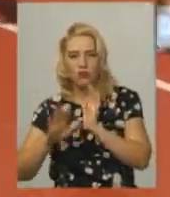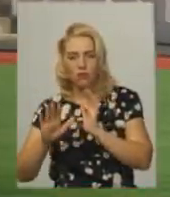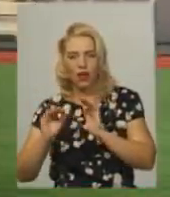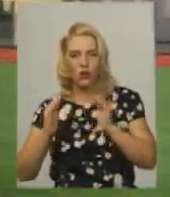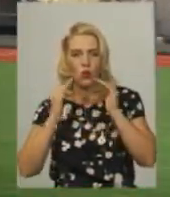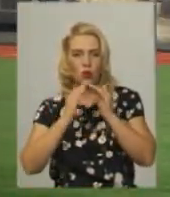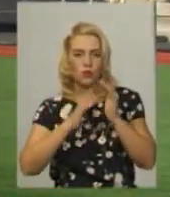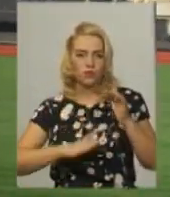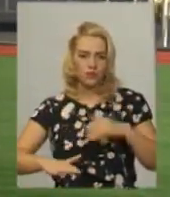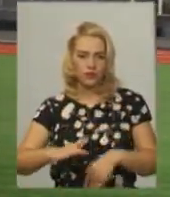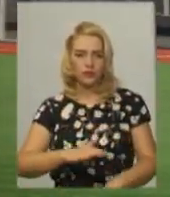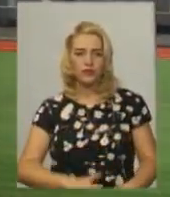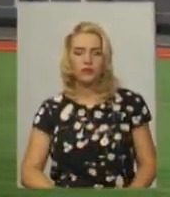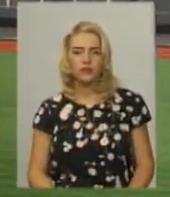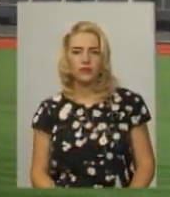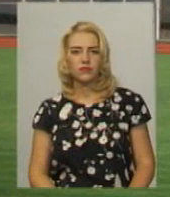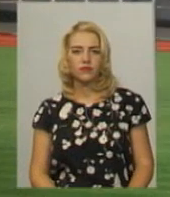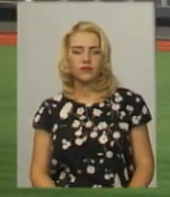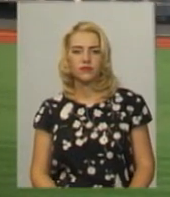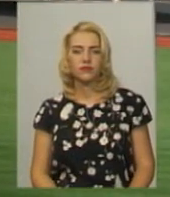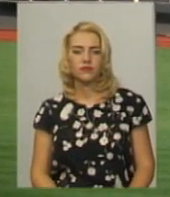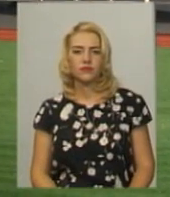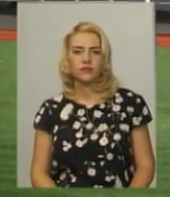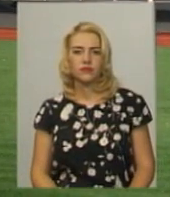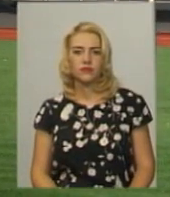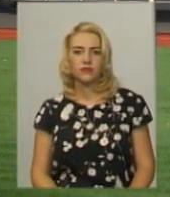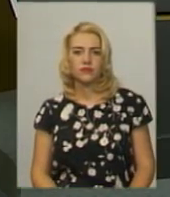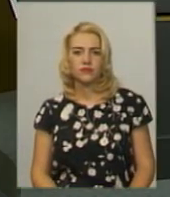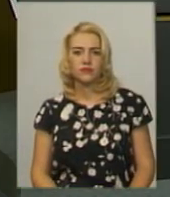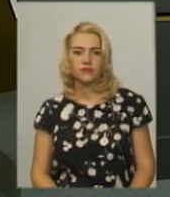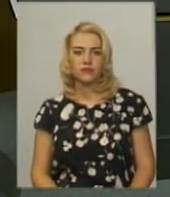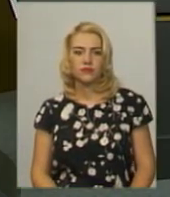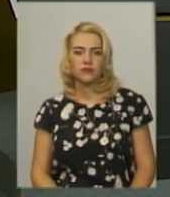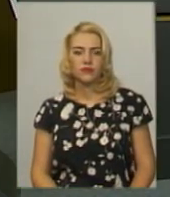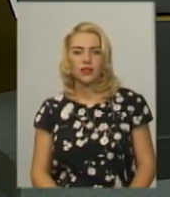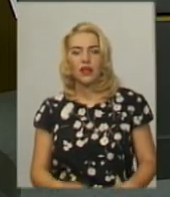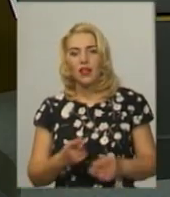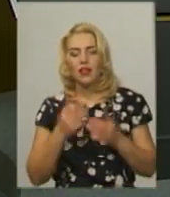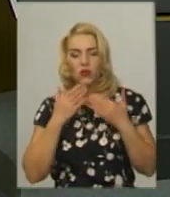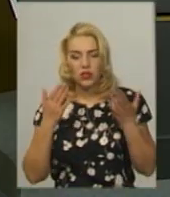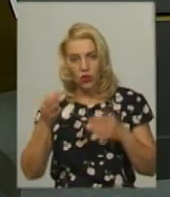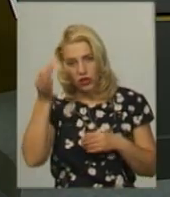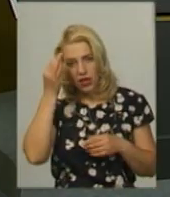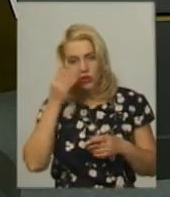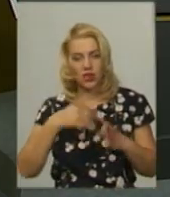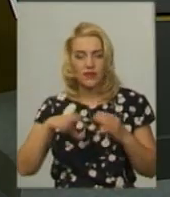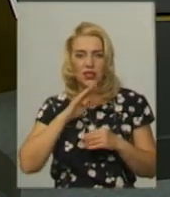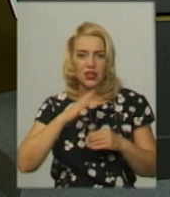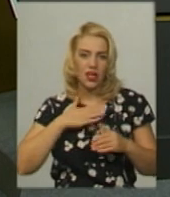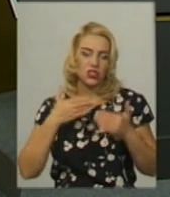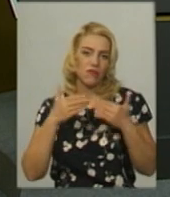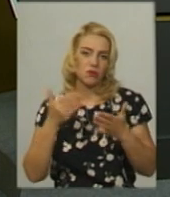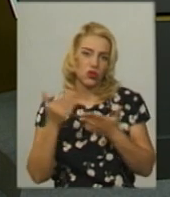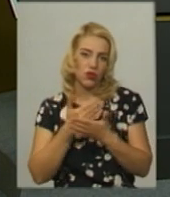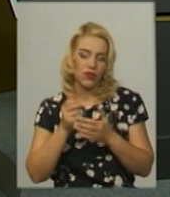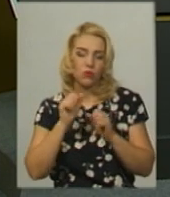приміщеннях. Анастасія Збродова, Дем'ян Цегольник. Новини на Суспільному. Хмельницький. Наостанок нагадую, всі наші випуски новин ви